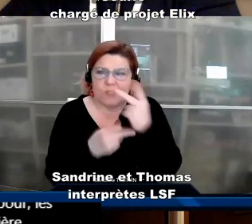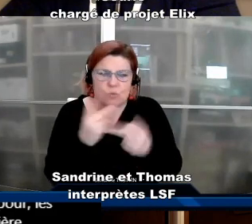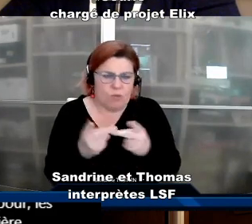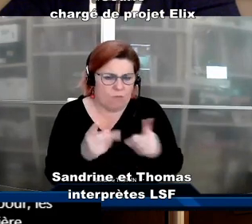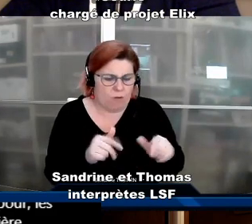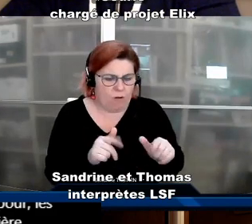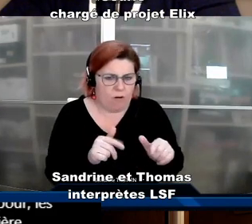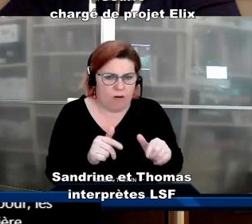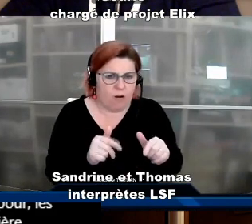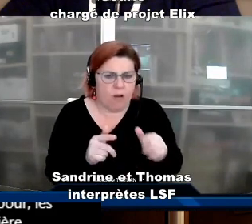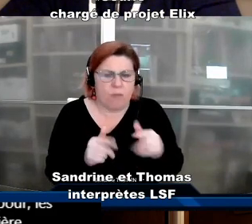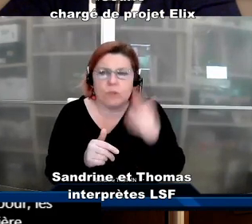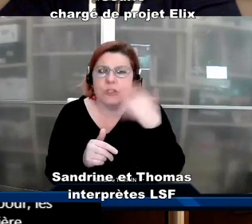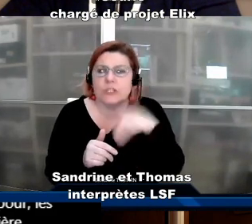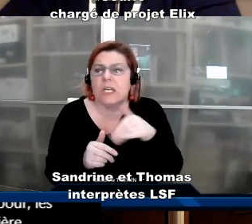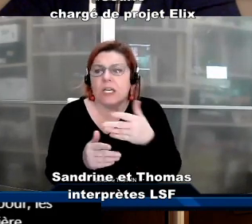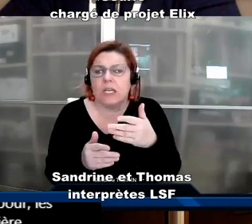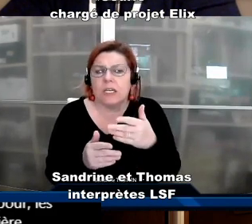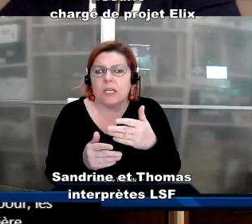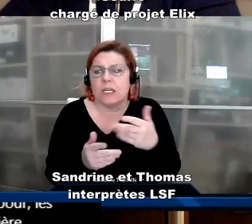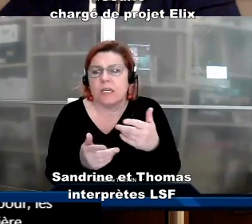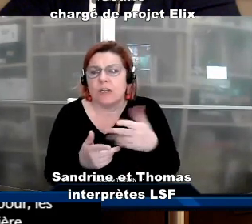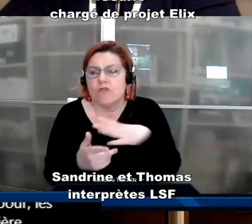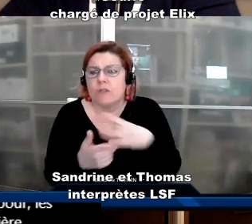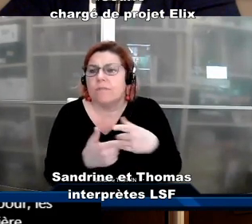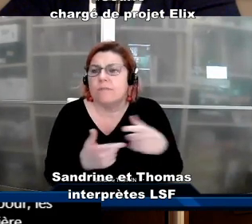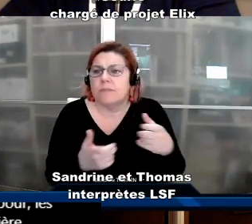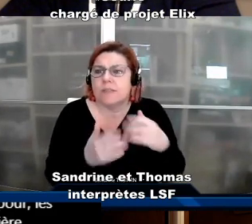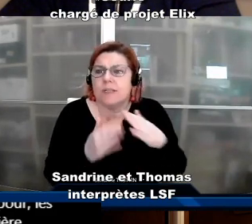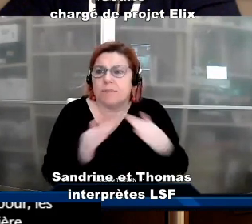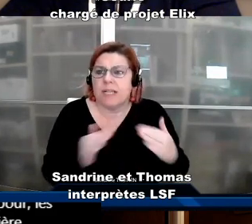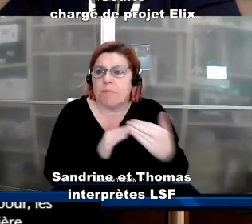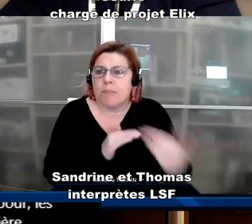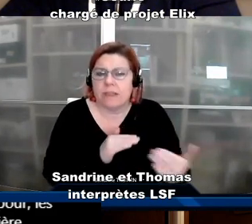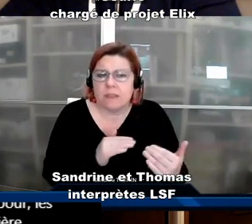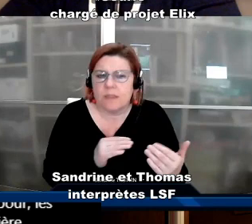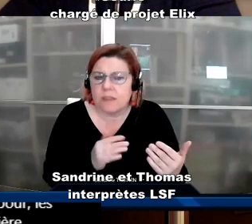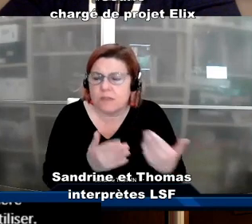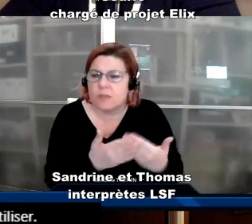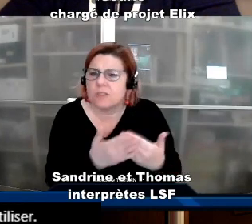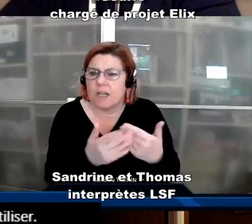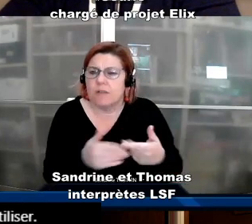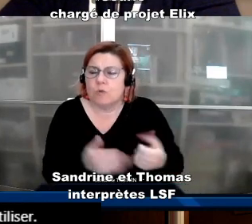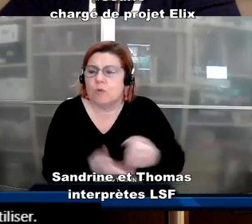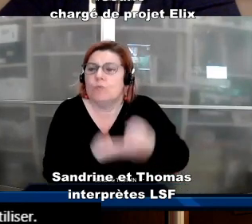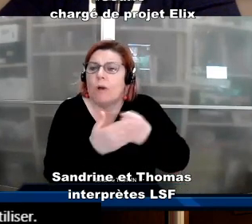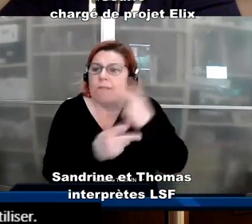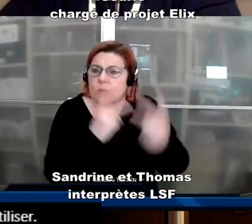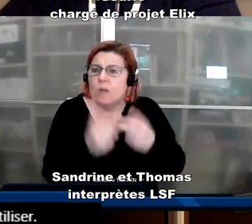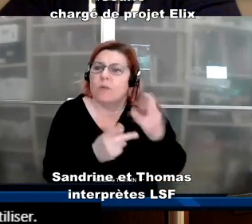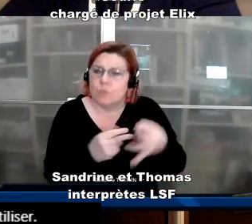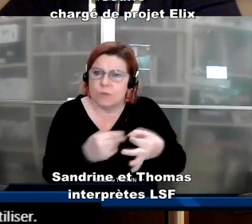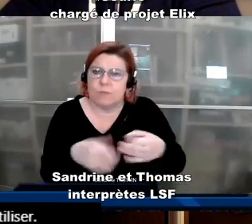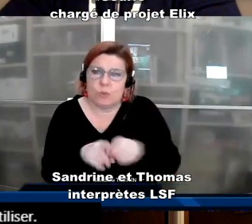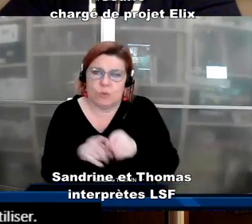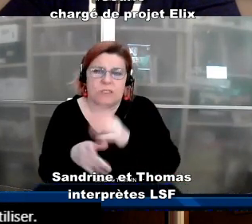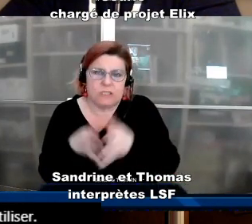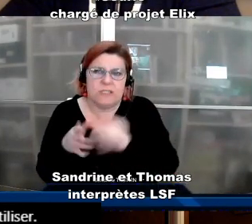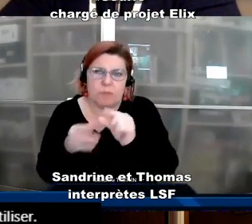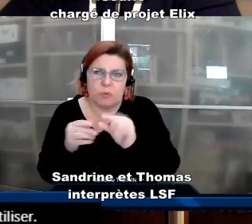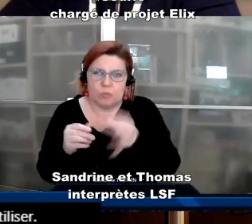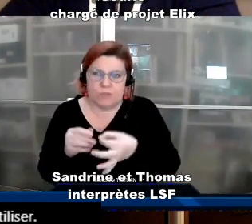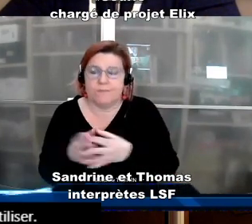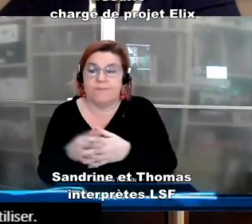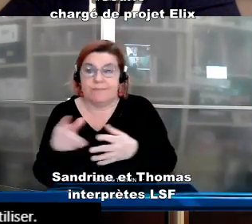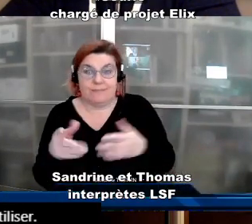mais en gros, tu connais le classeur PEX de chez Pyramide. Donc, ouais. Pas mal de supports visuels, mais également un peu de langue des signes, oui.